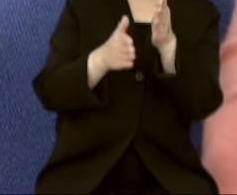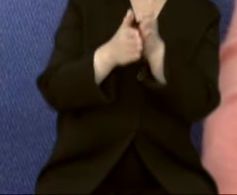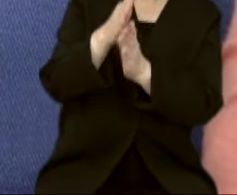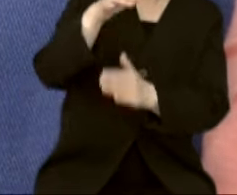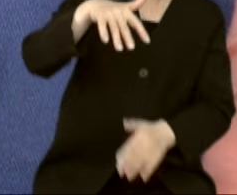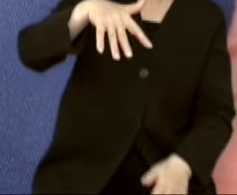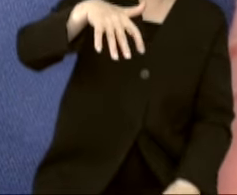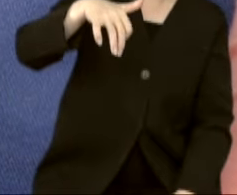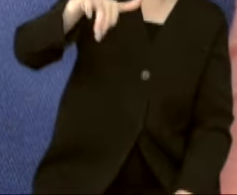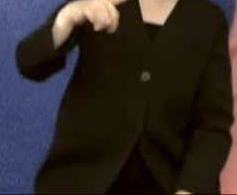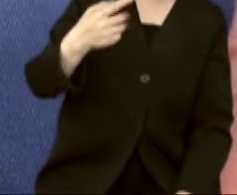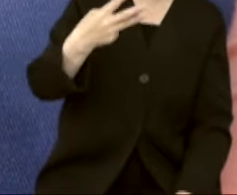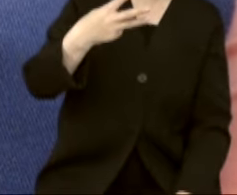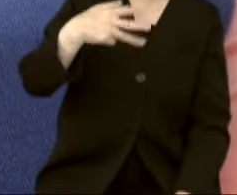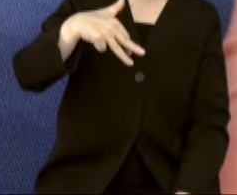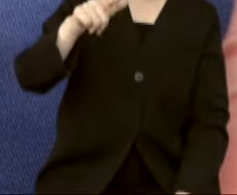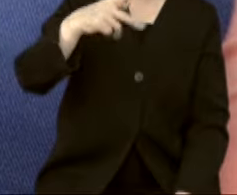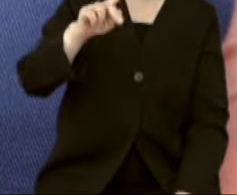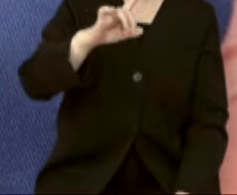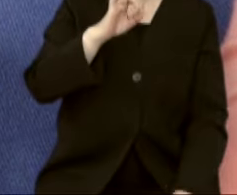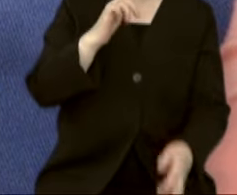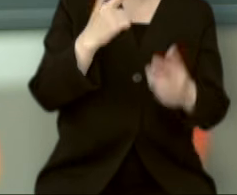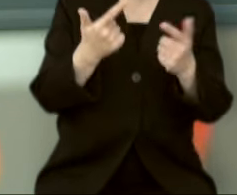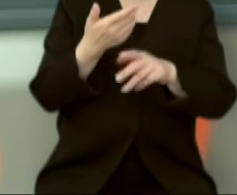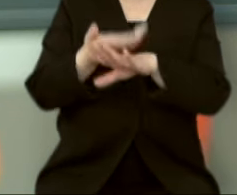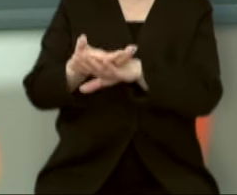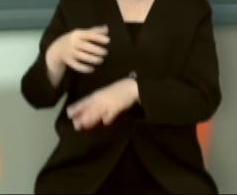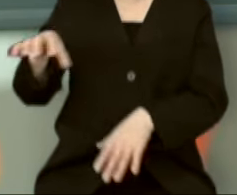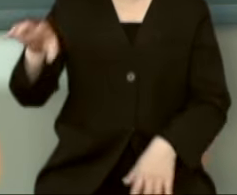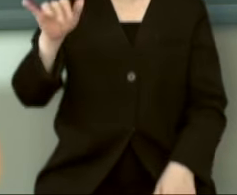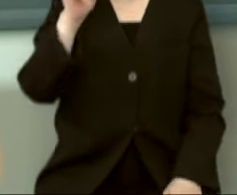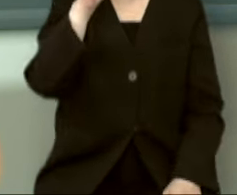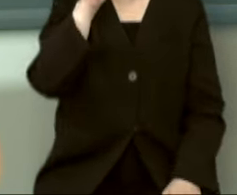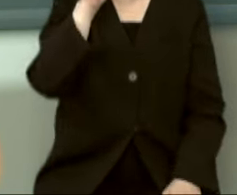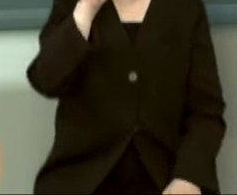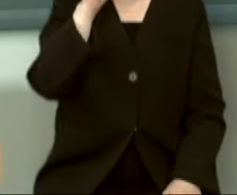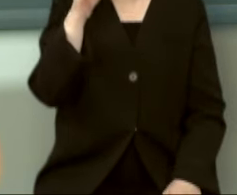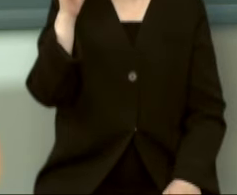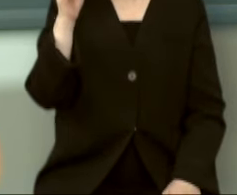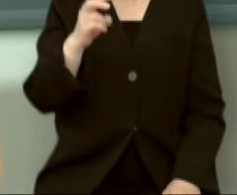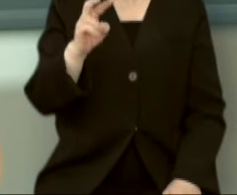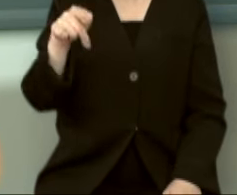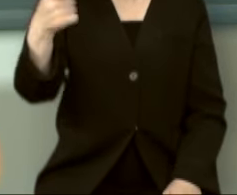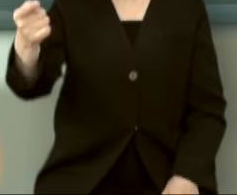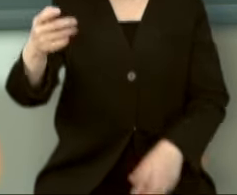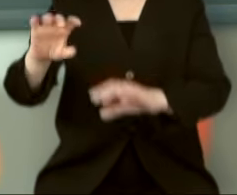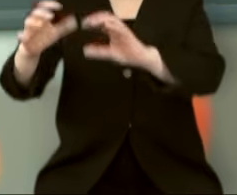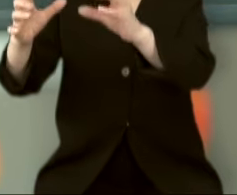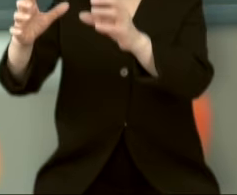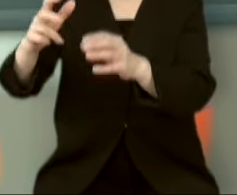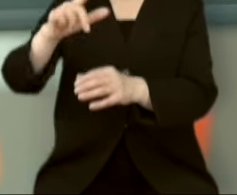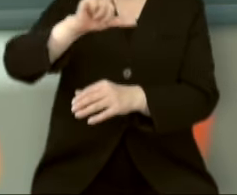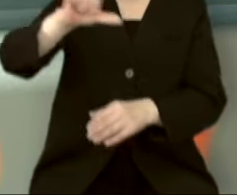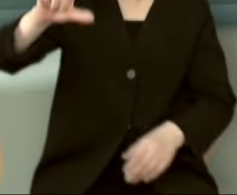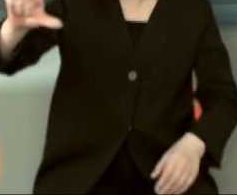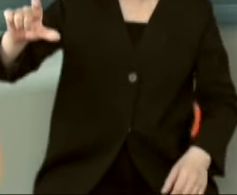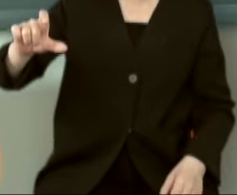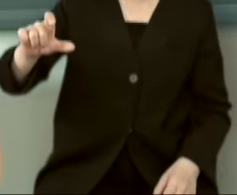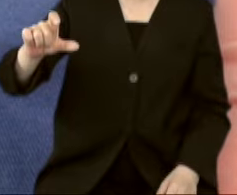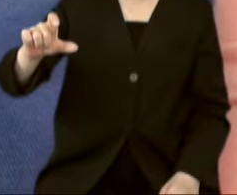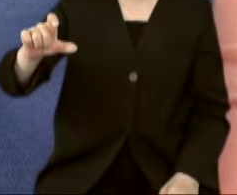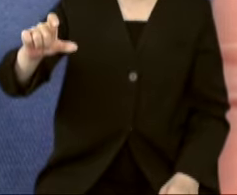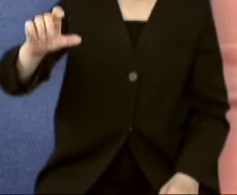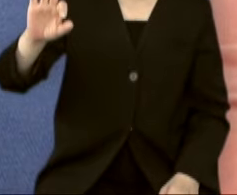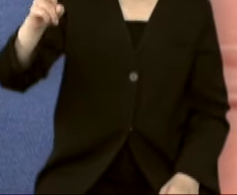아니라 서벵골뿐만 아니라 인도의 다른 묵인도 주에 또 그리고 옆 나라 네팔과 방글라데시